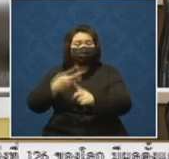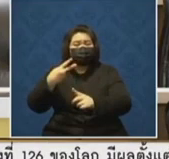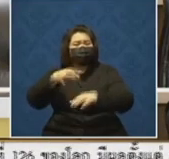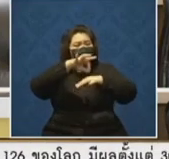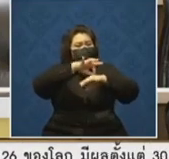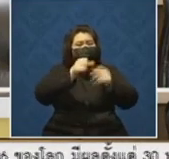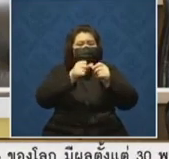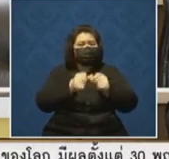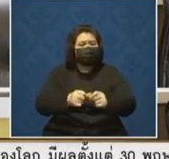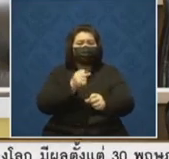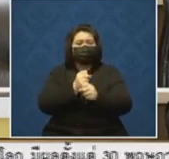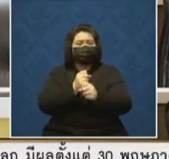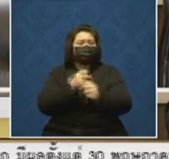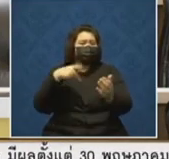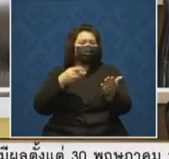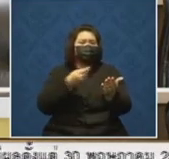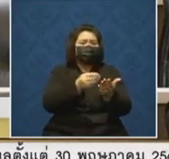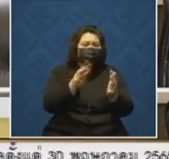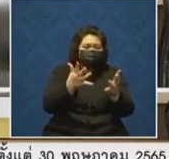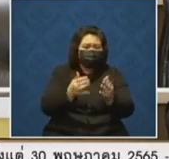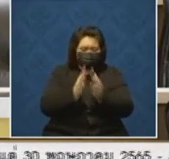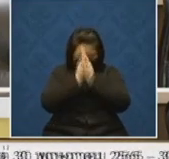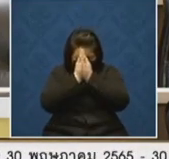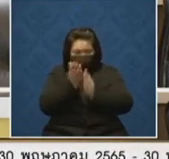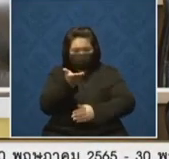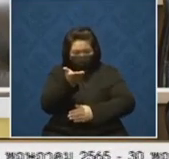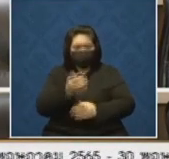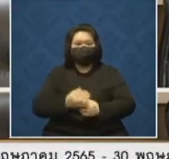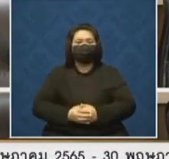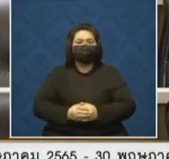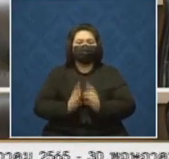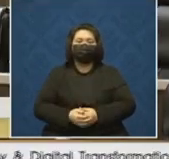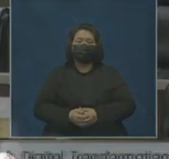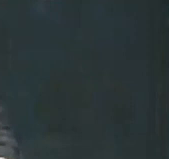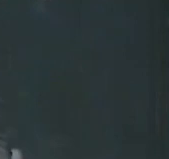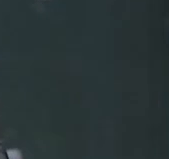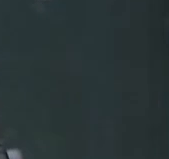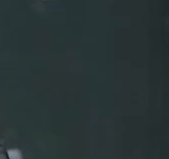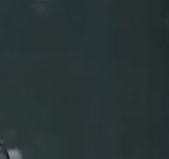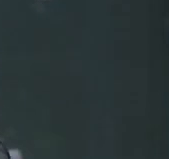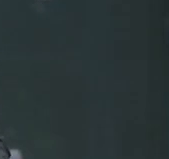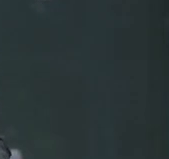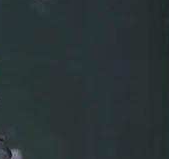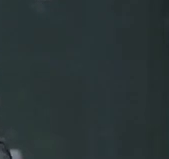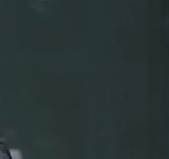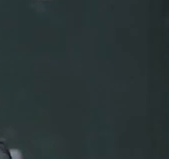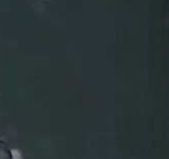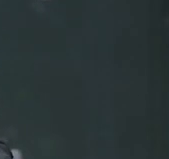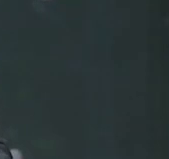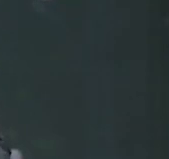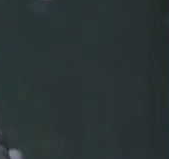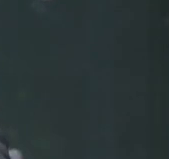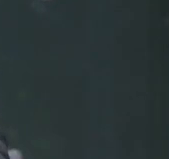เอาจริงเลยแต่จริงก็นี่นะเอาล่ะทีนี้ก่อนที่จะไปที่ขจิตนะพี่น้องนะคือเที่ยง44แล้วเราก็ต้องประกอบอาชีพก่